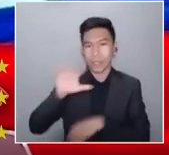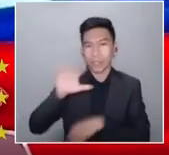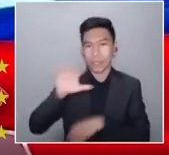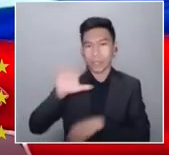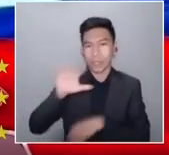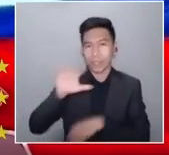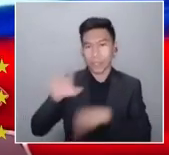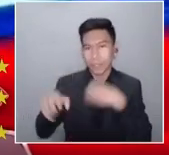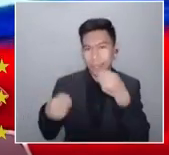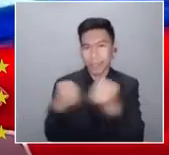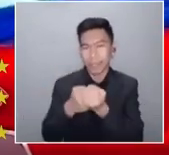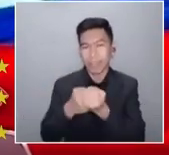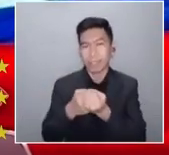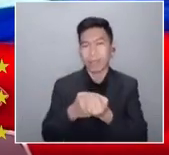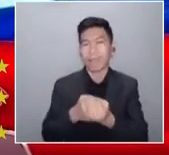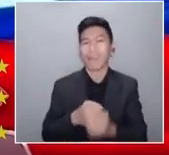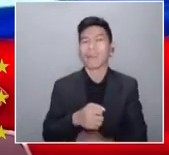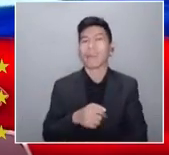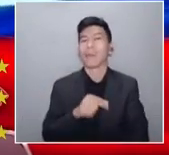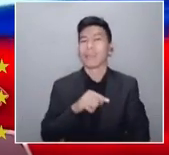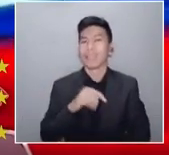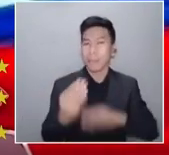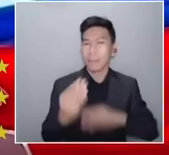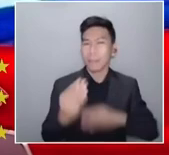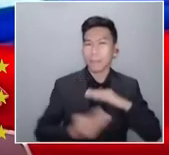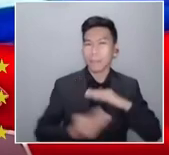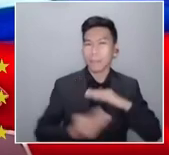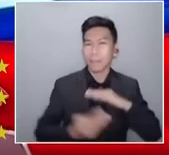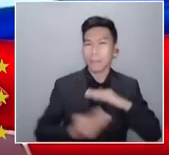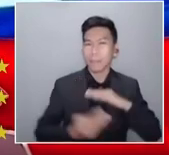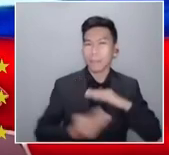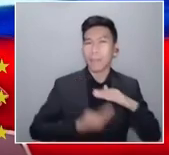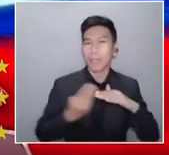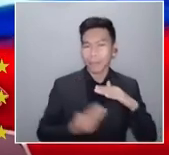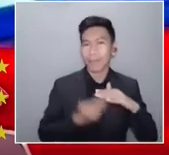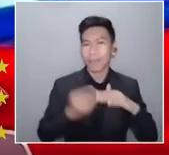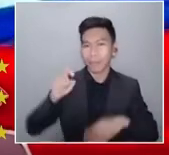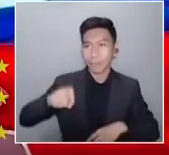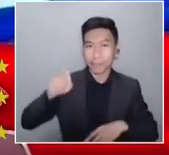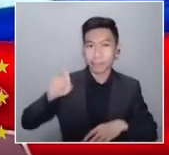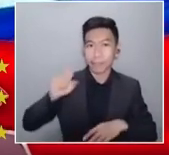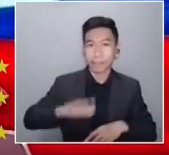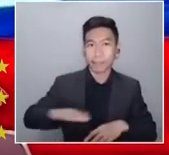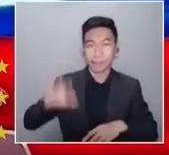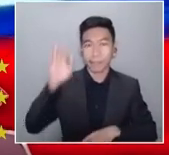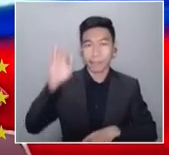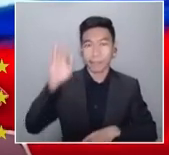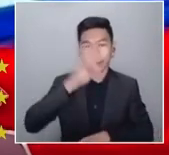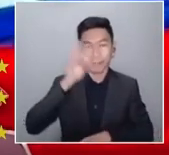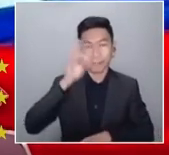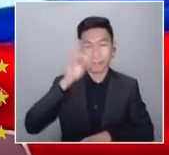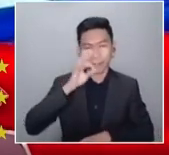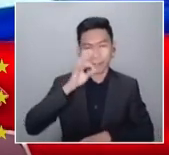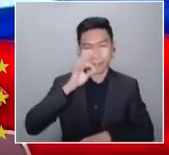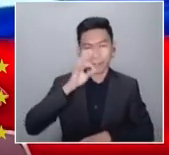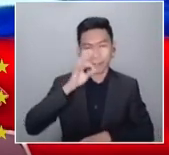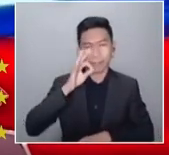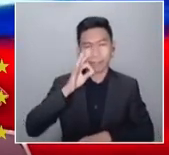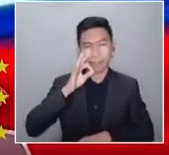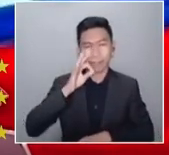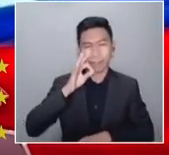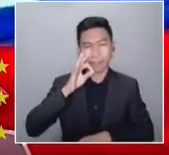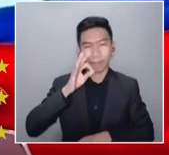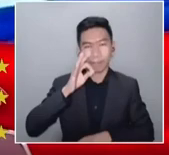ng ating mga kababayan, which is food, healthcare, education, among others.